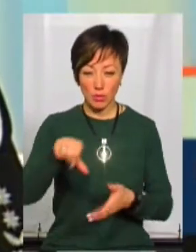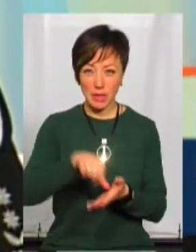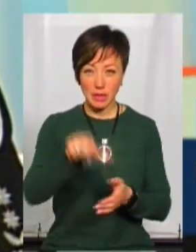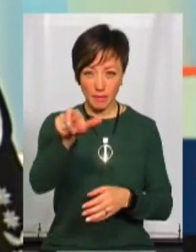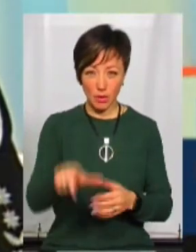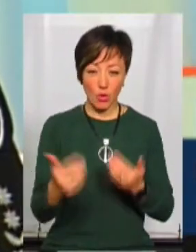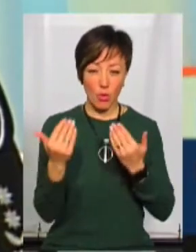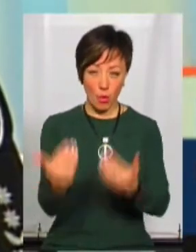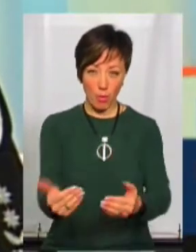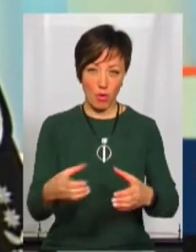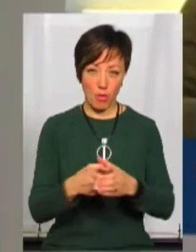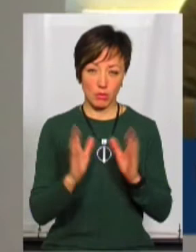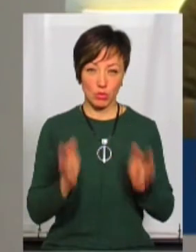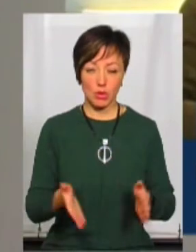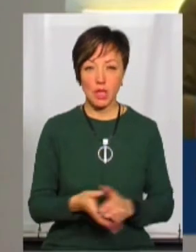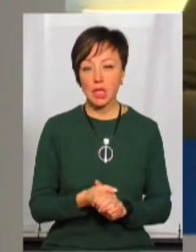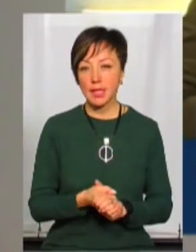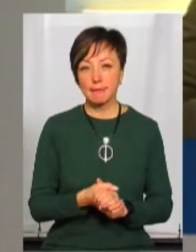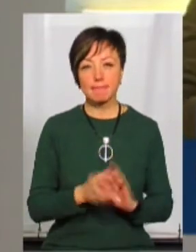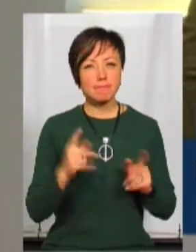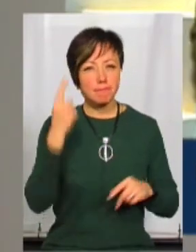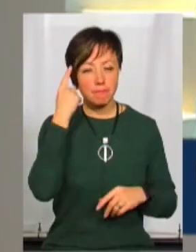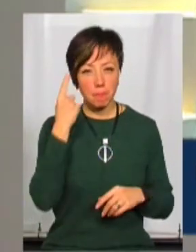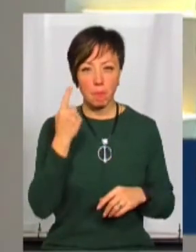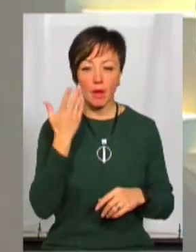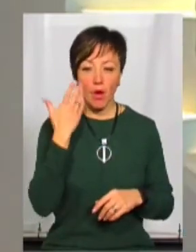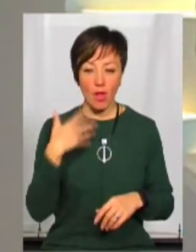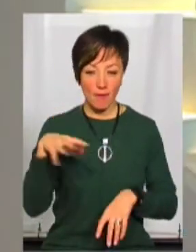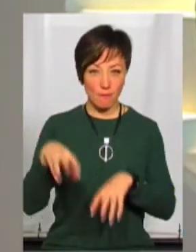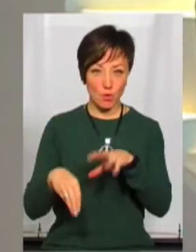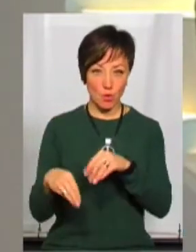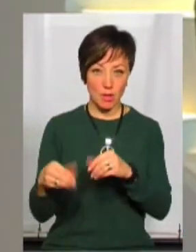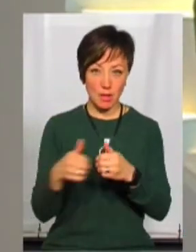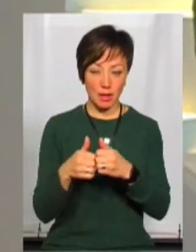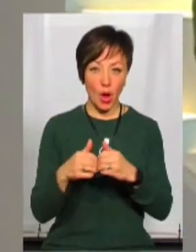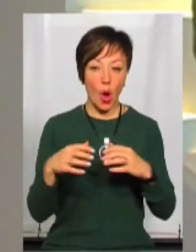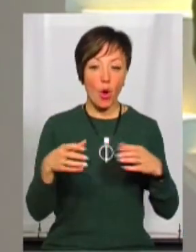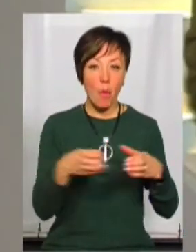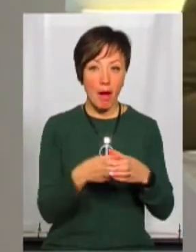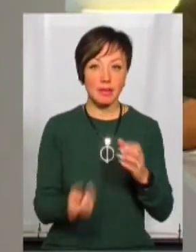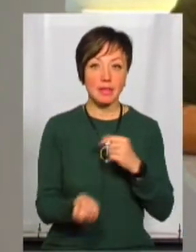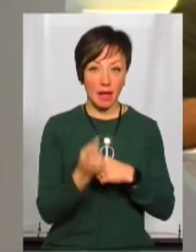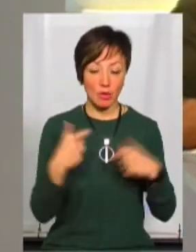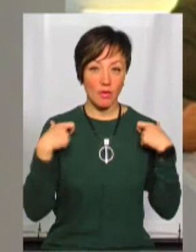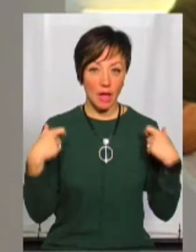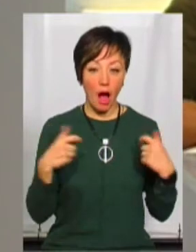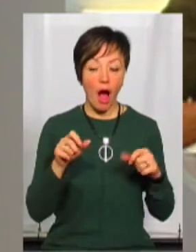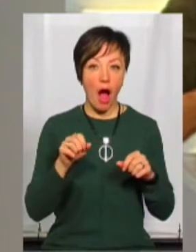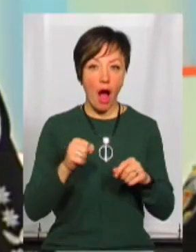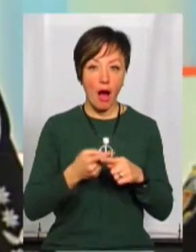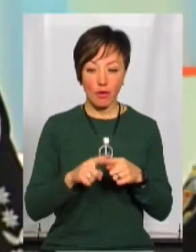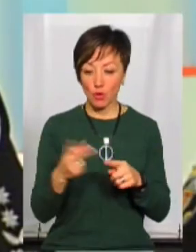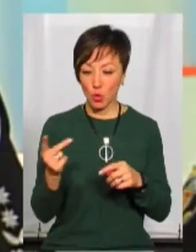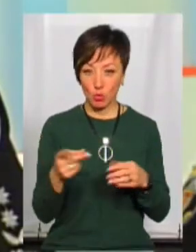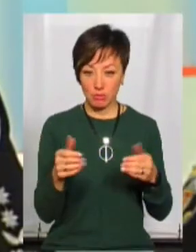представником громади. А от як ви гадаєте, коли в сусідній громаді з'явиться такий офіцер, а в іншій громаді по сусідству такого